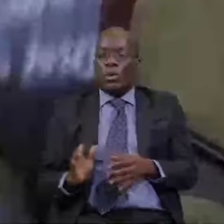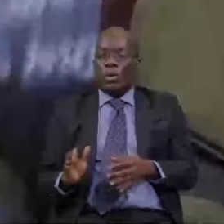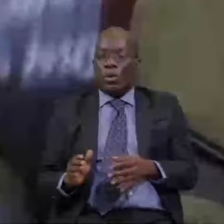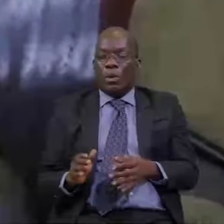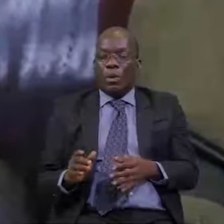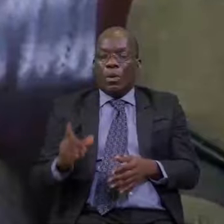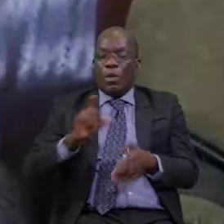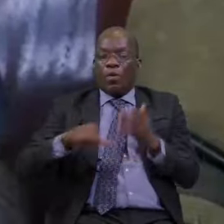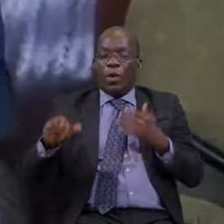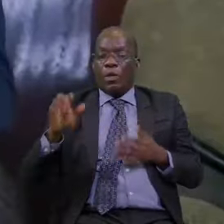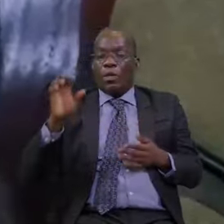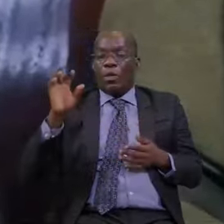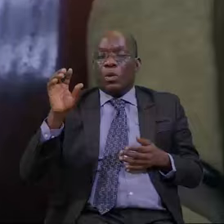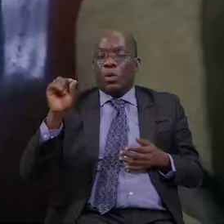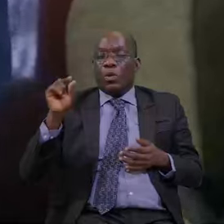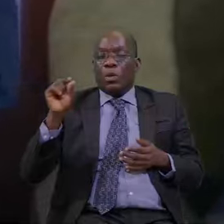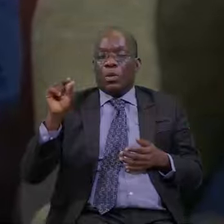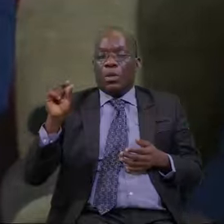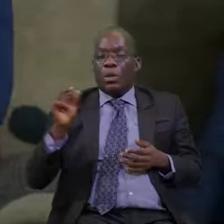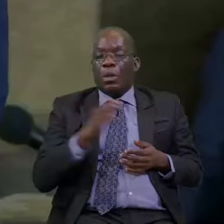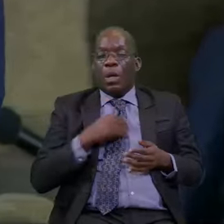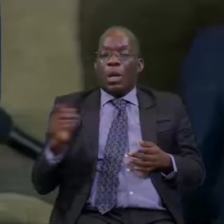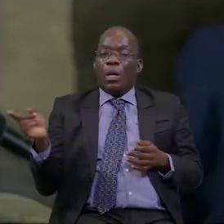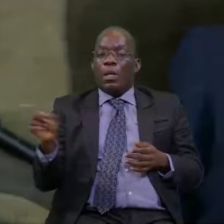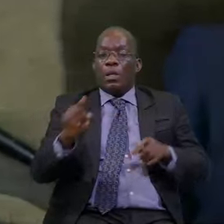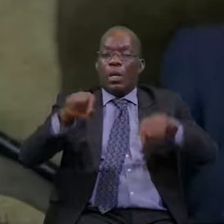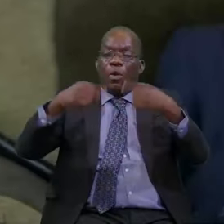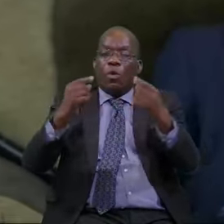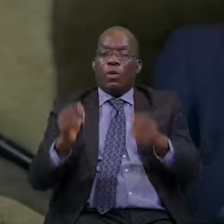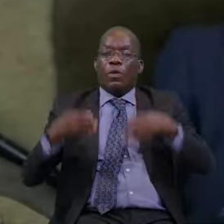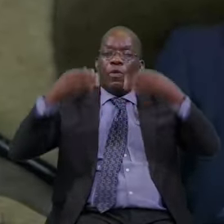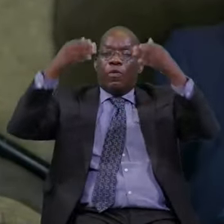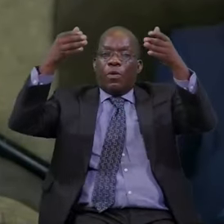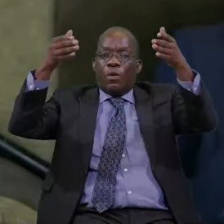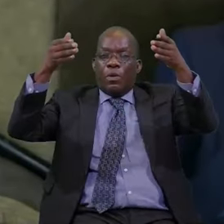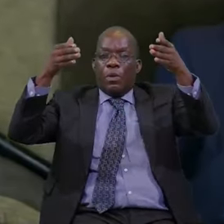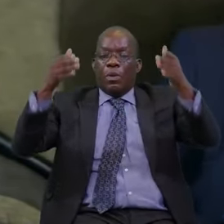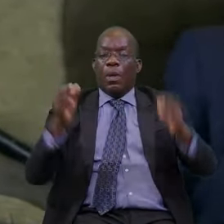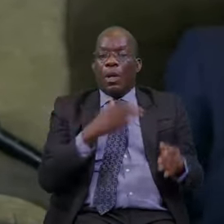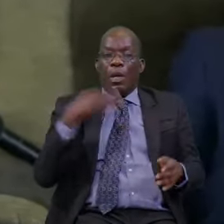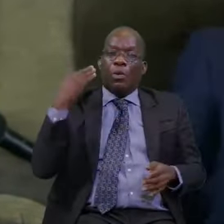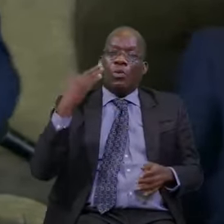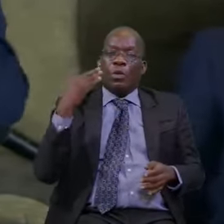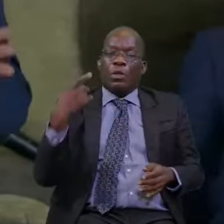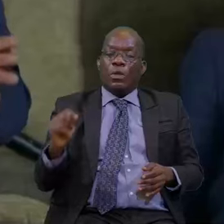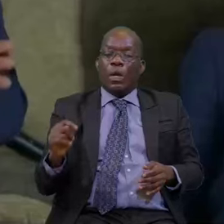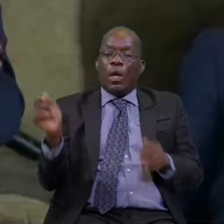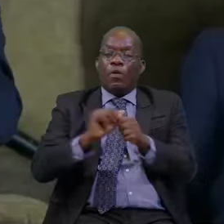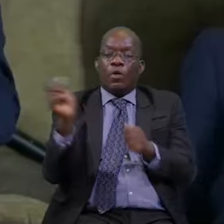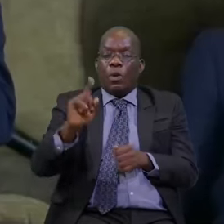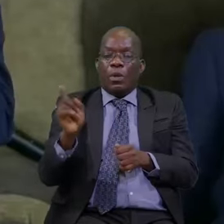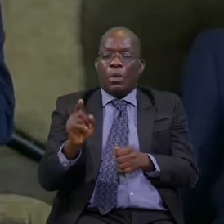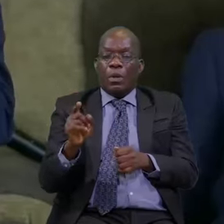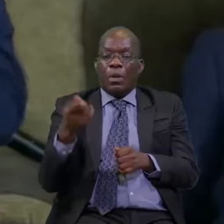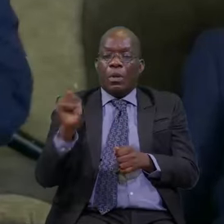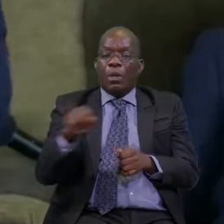Verset 20 dit, et ils s'en allèrent prêcher partout.